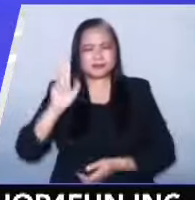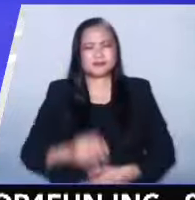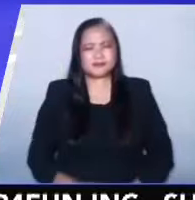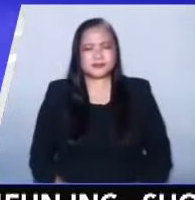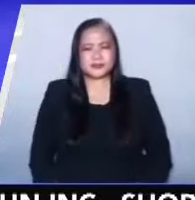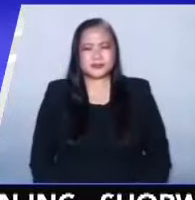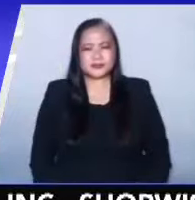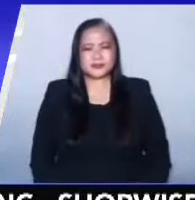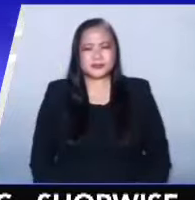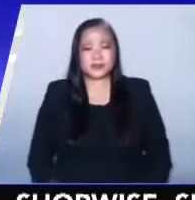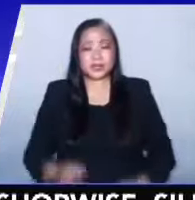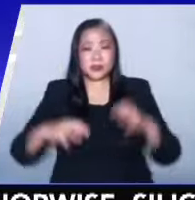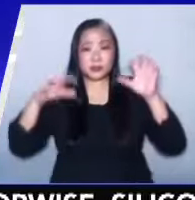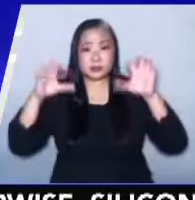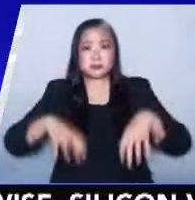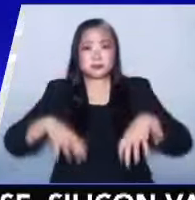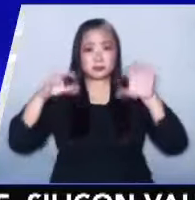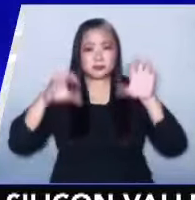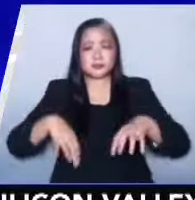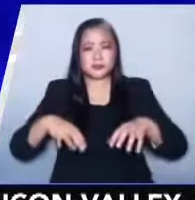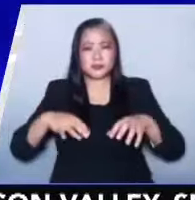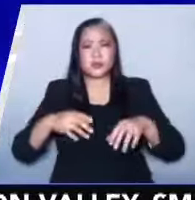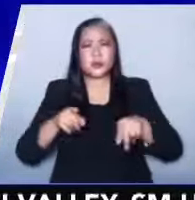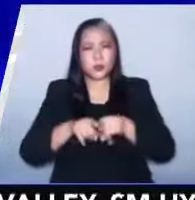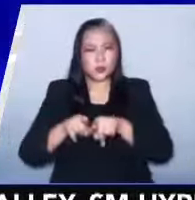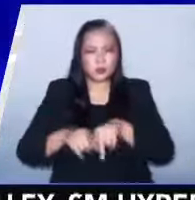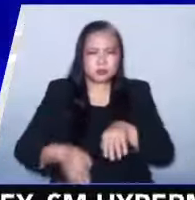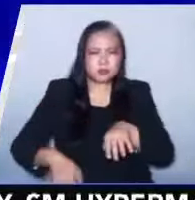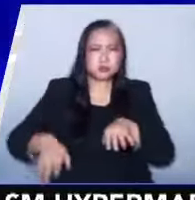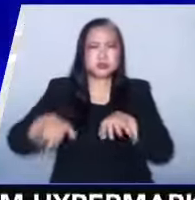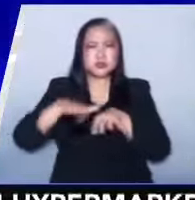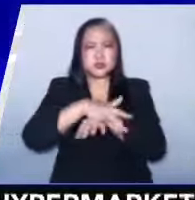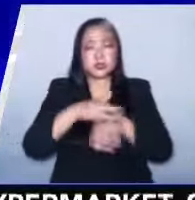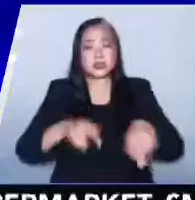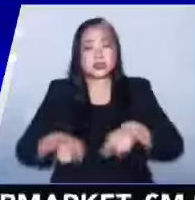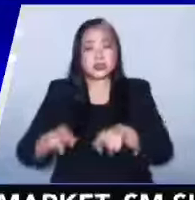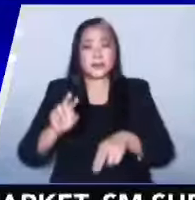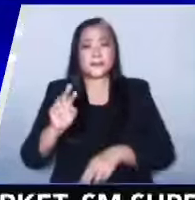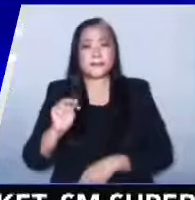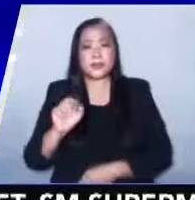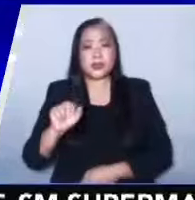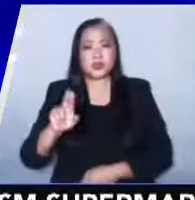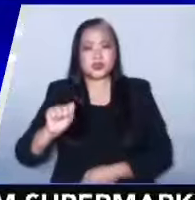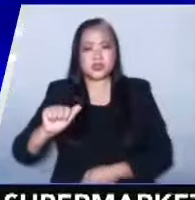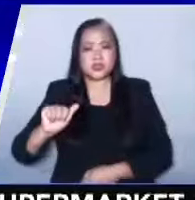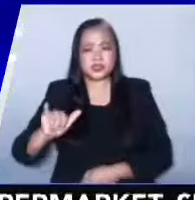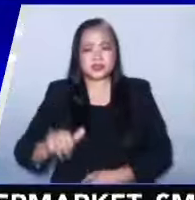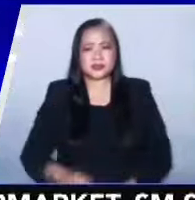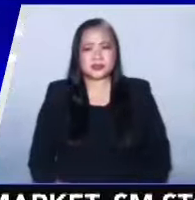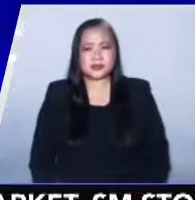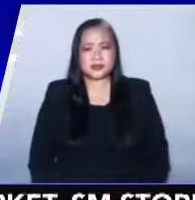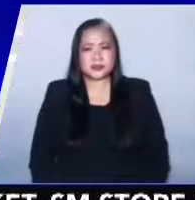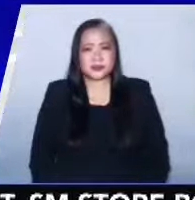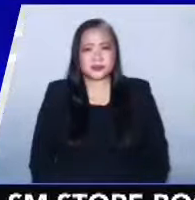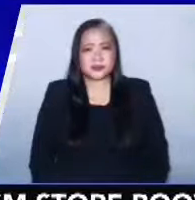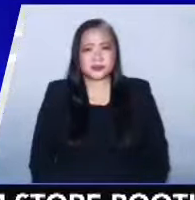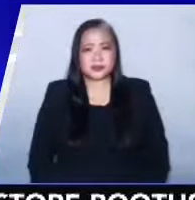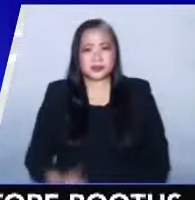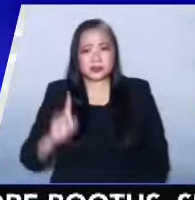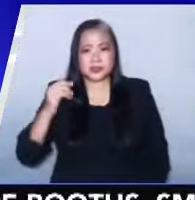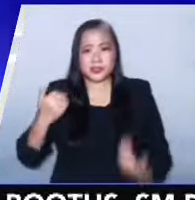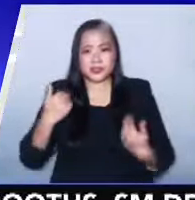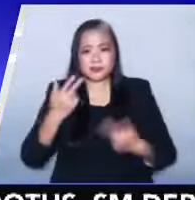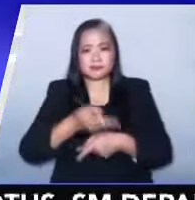buhos ng ulan, tataas din daw ang antas ng Marusay River. Yan po ang isa sa minomonitor, pinabantayan